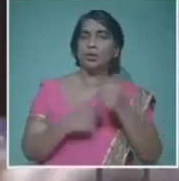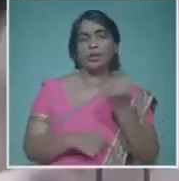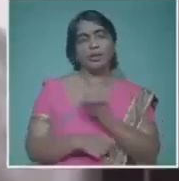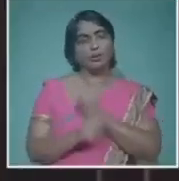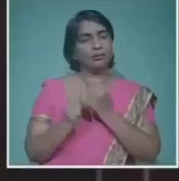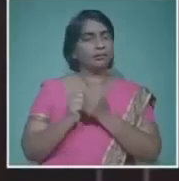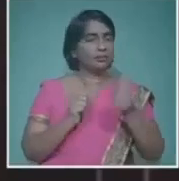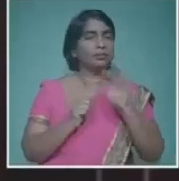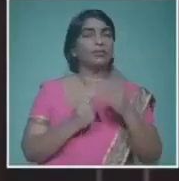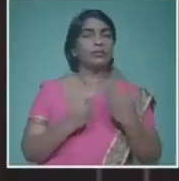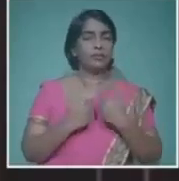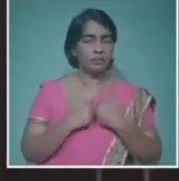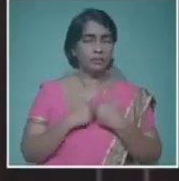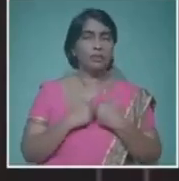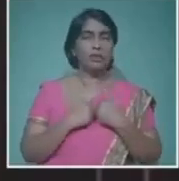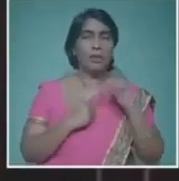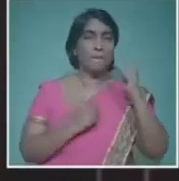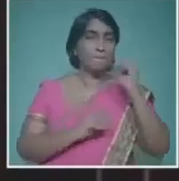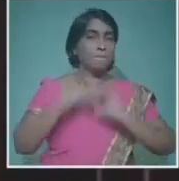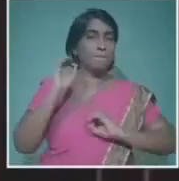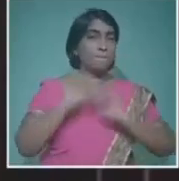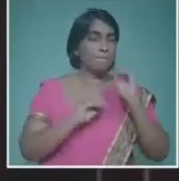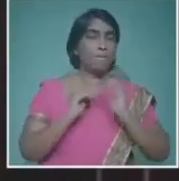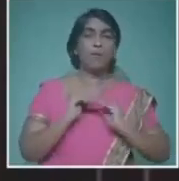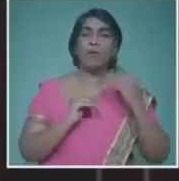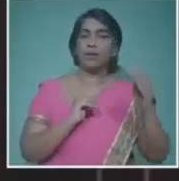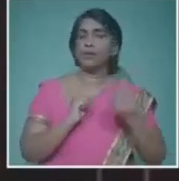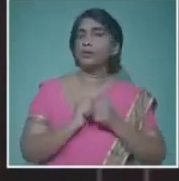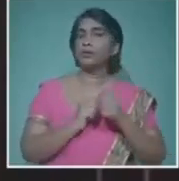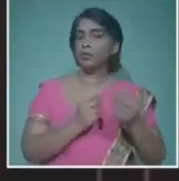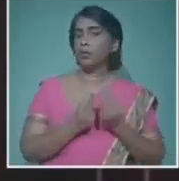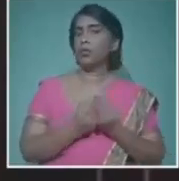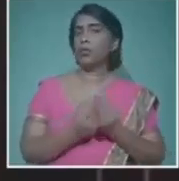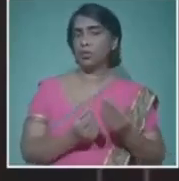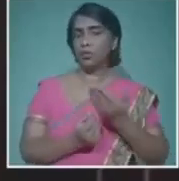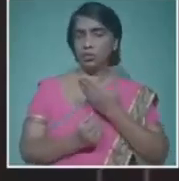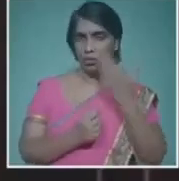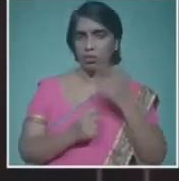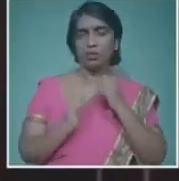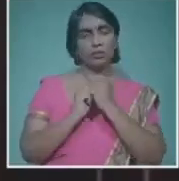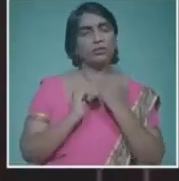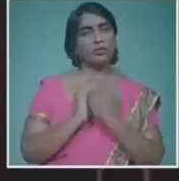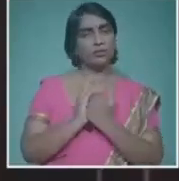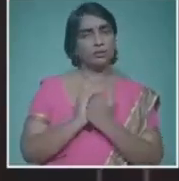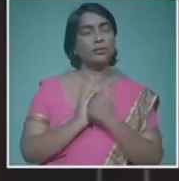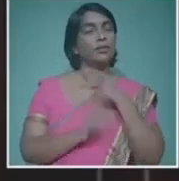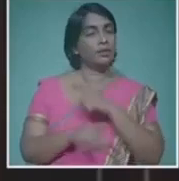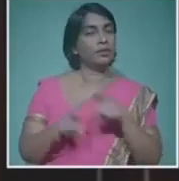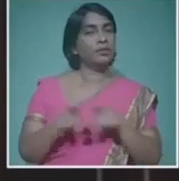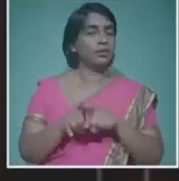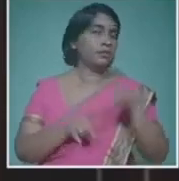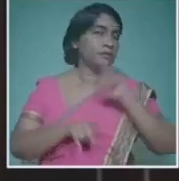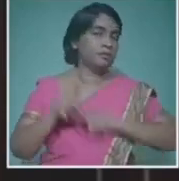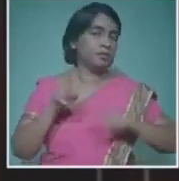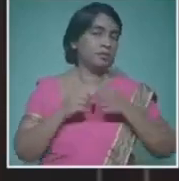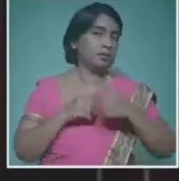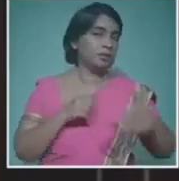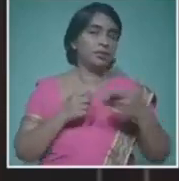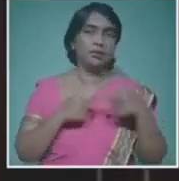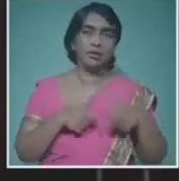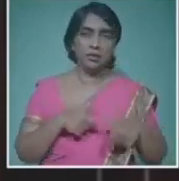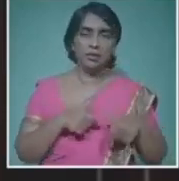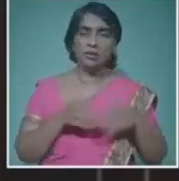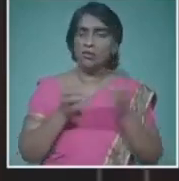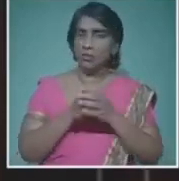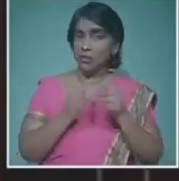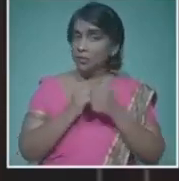අනුව අපිට මේක 150 පන්නලා ඉක්මනට වේගයෙන් යන්න පුළුවන් මේ විදිහේ වැඩසටහනක්. ඒ සඳහා සාකච්ඡාවක් මේ වෙනකොට මේ අංශ